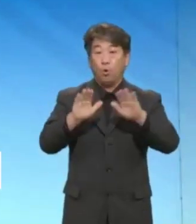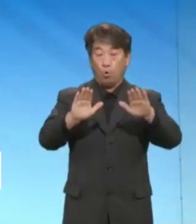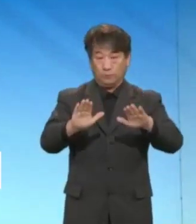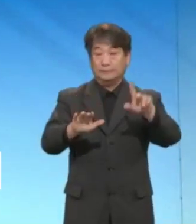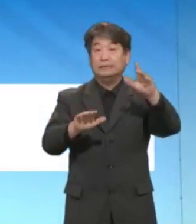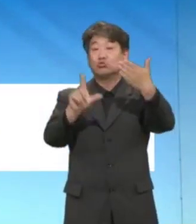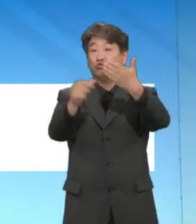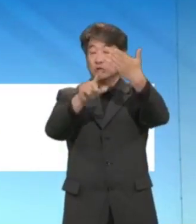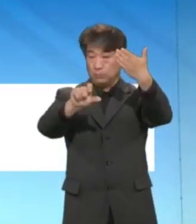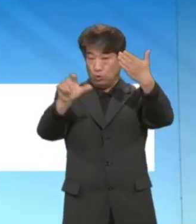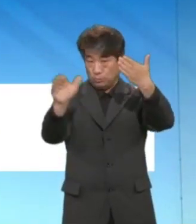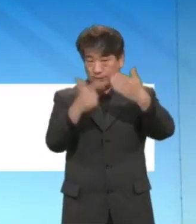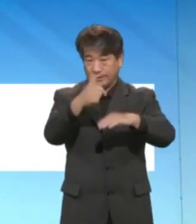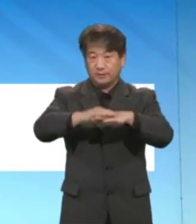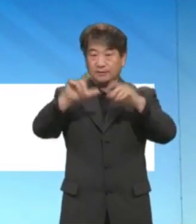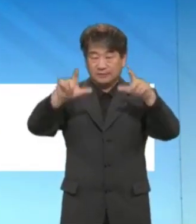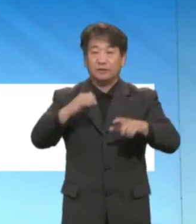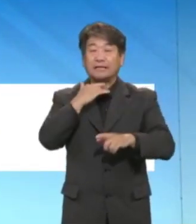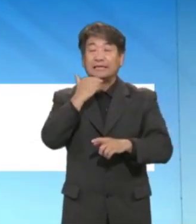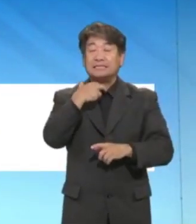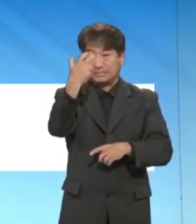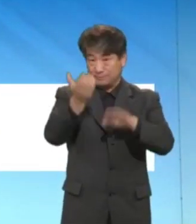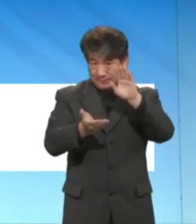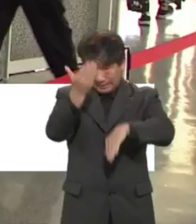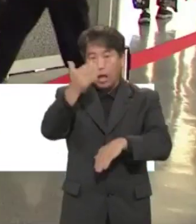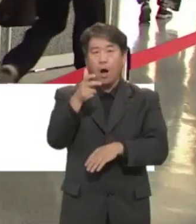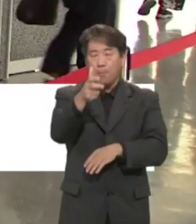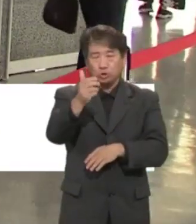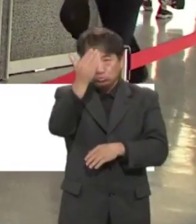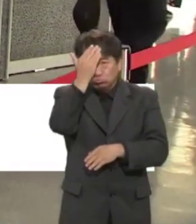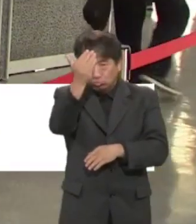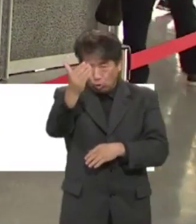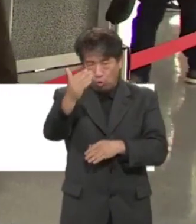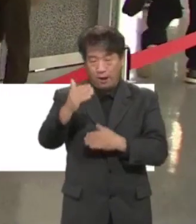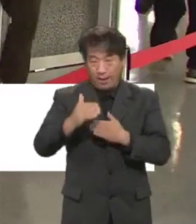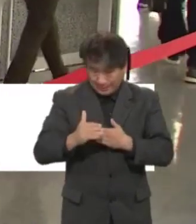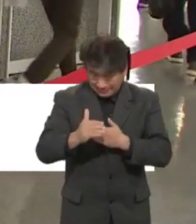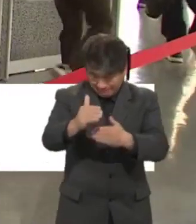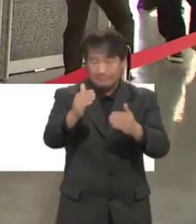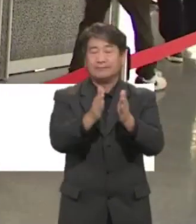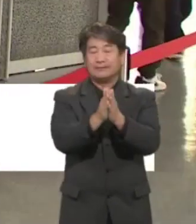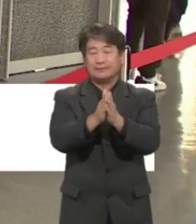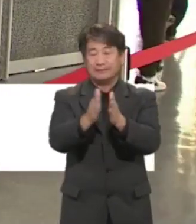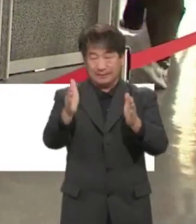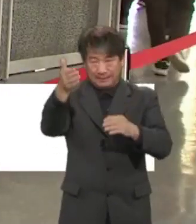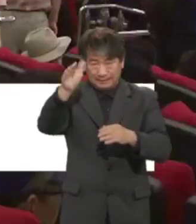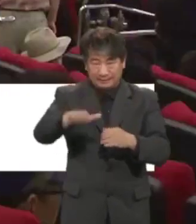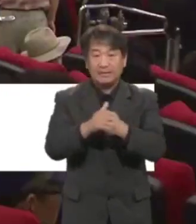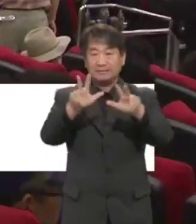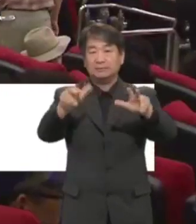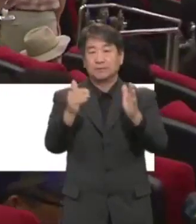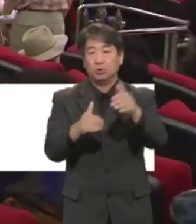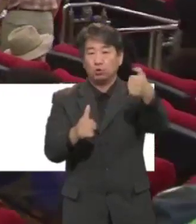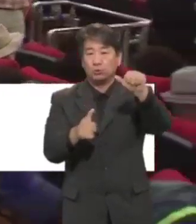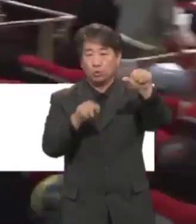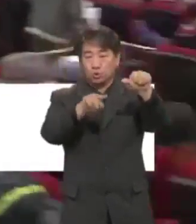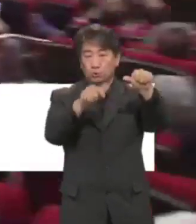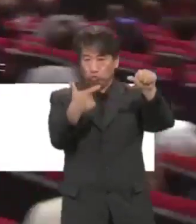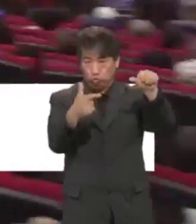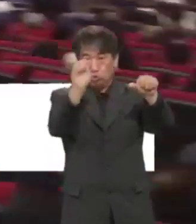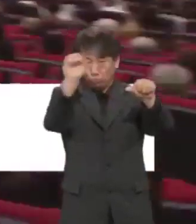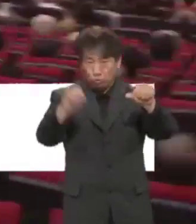오는 15일부터 대전 지역 만 70세 이상 버스비 무료화가 시행되는 가운데 지금까지 전체의 55.6%인